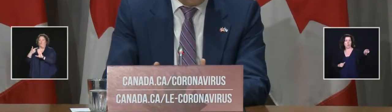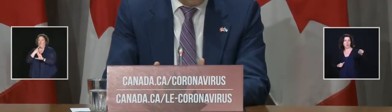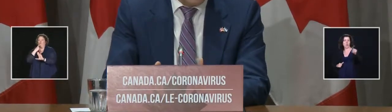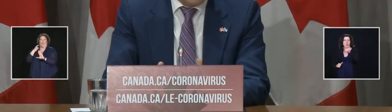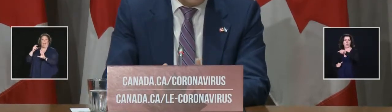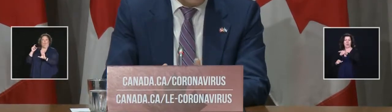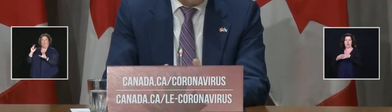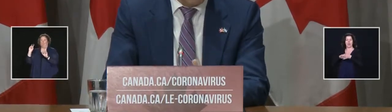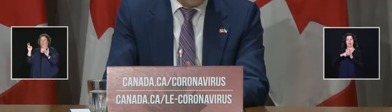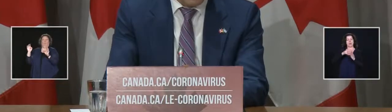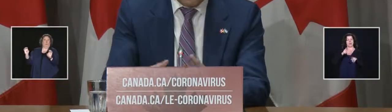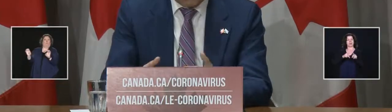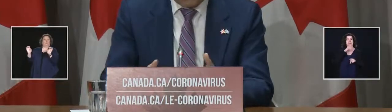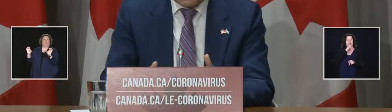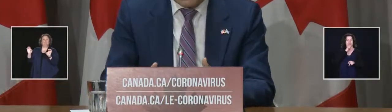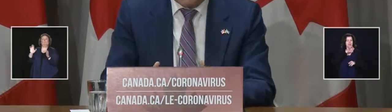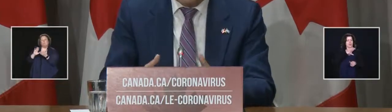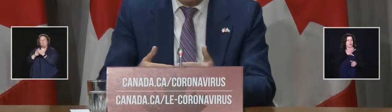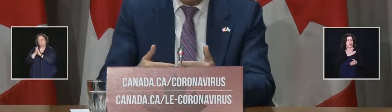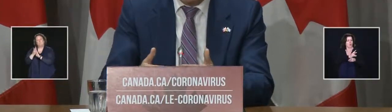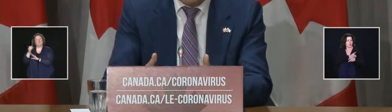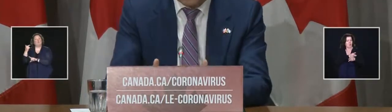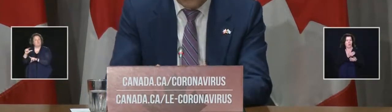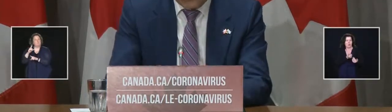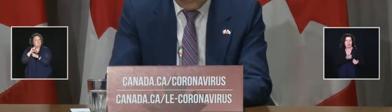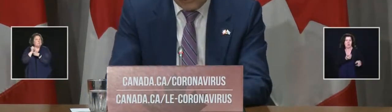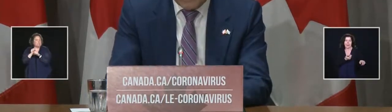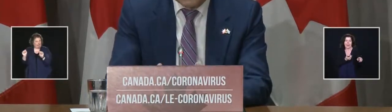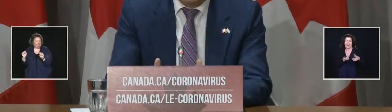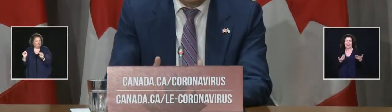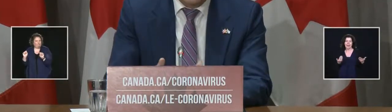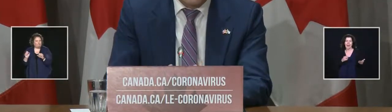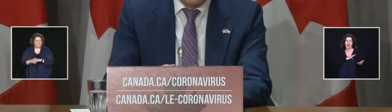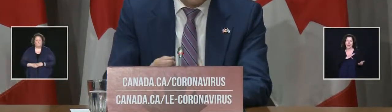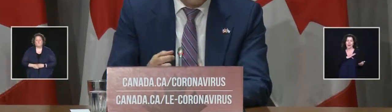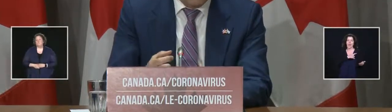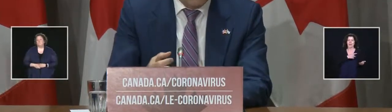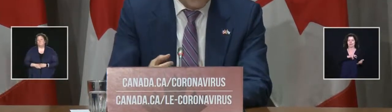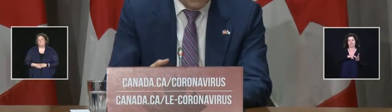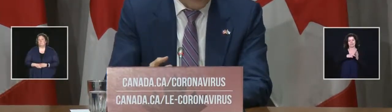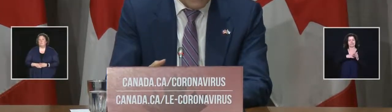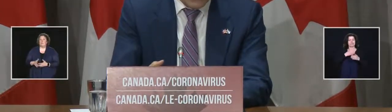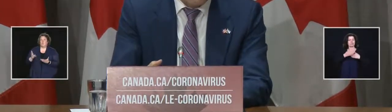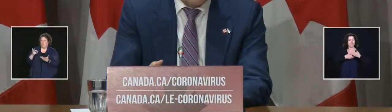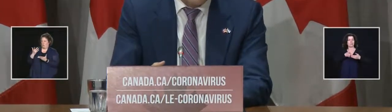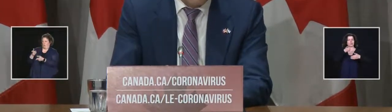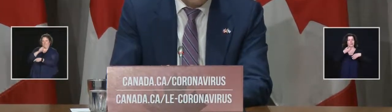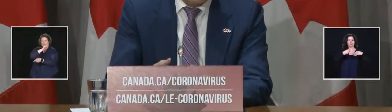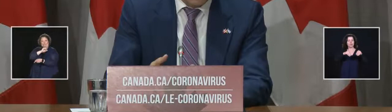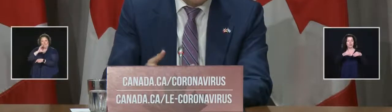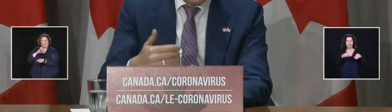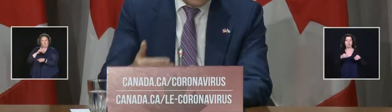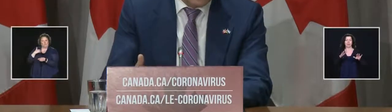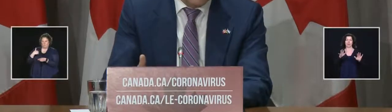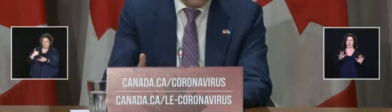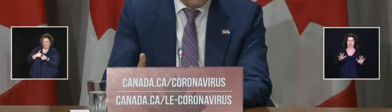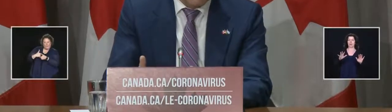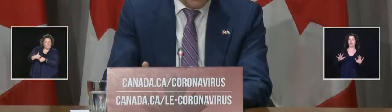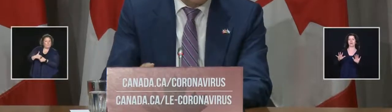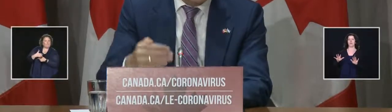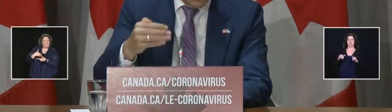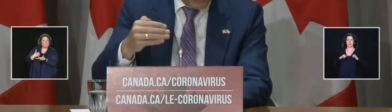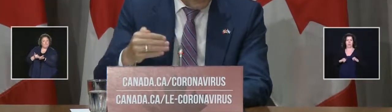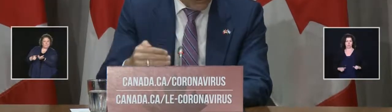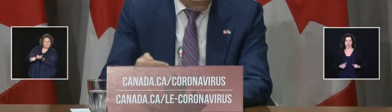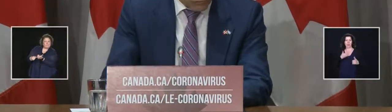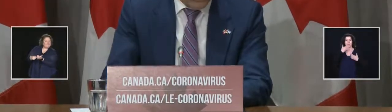ils ont besoin et de pouvoir donc procéder avec plus de souplesse et un meilleur aménagement que la situation de